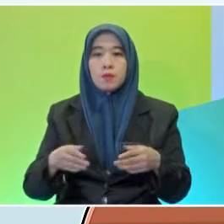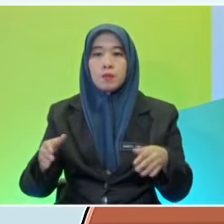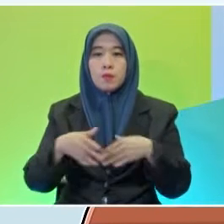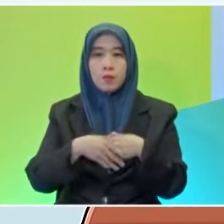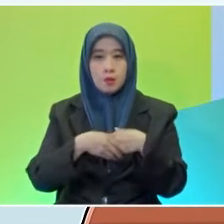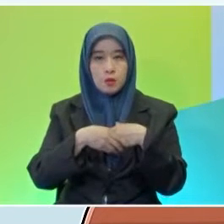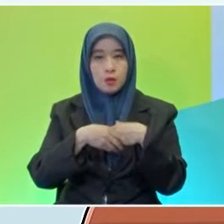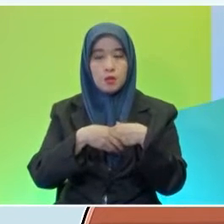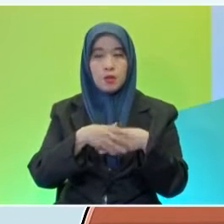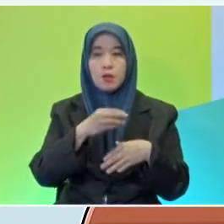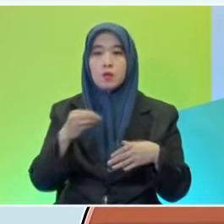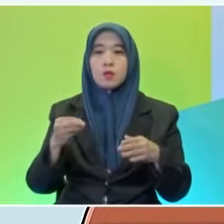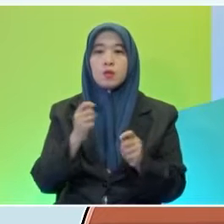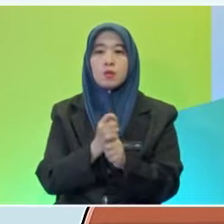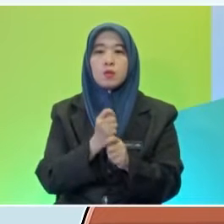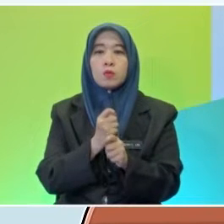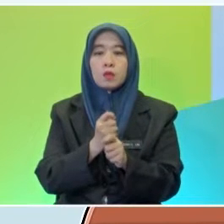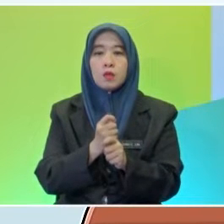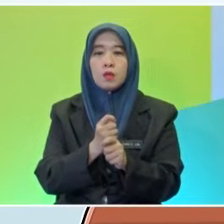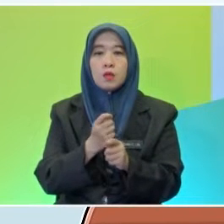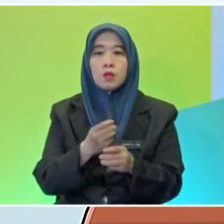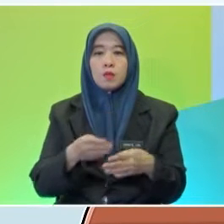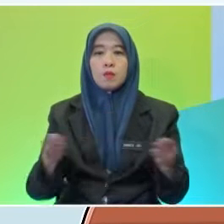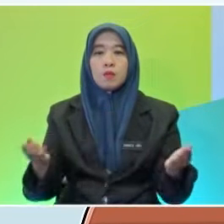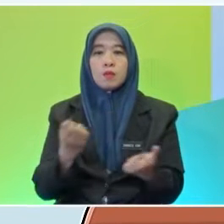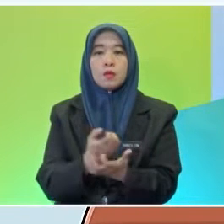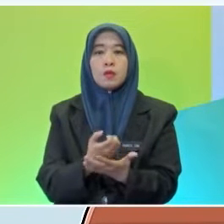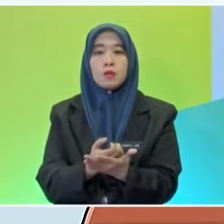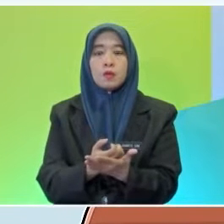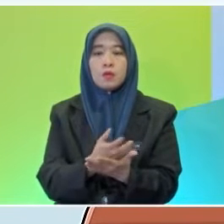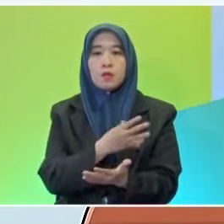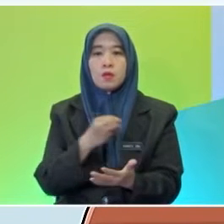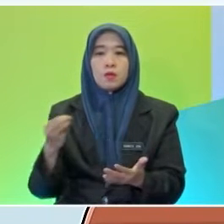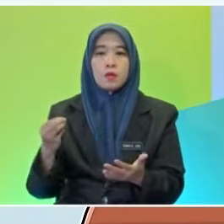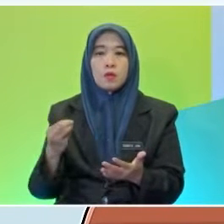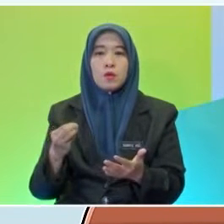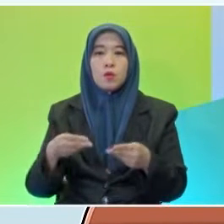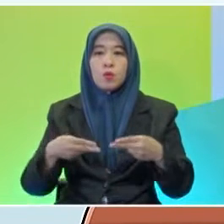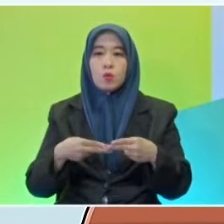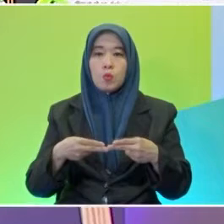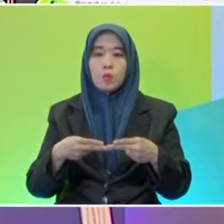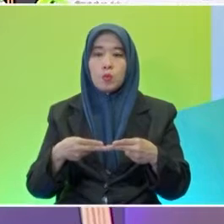dan peranan bahasa Melayu sebagai bahasa ekonomi sebagai bahasa Perhubungan